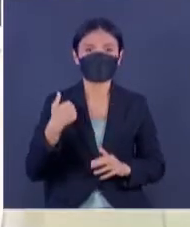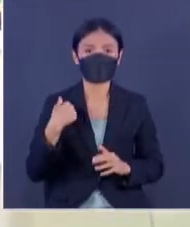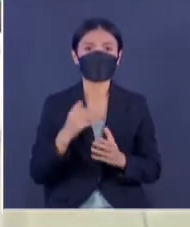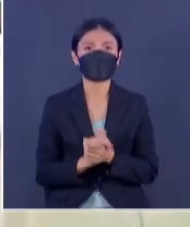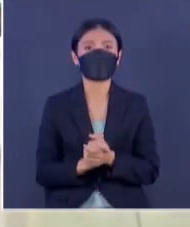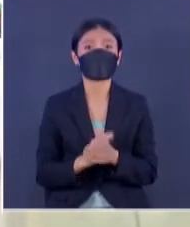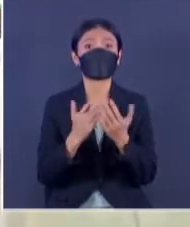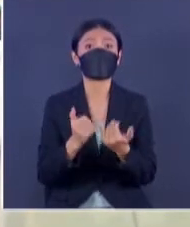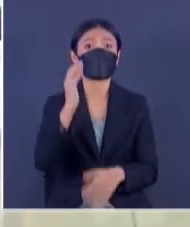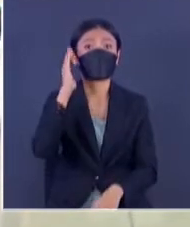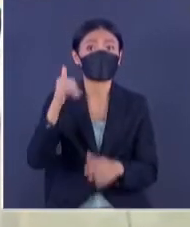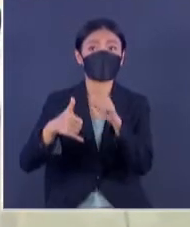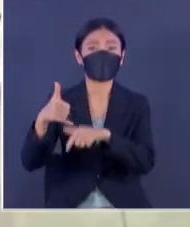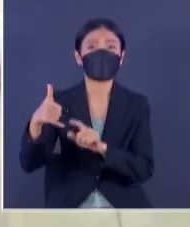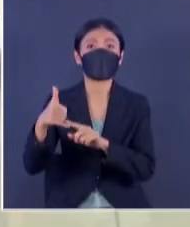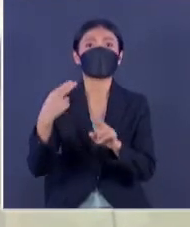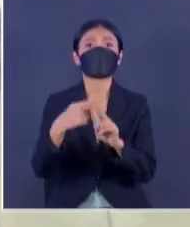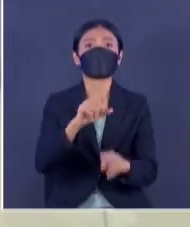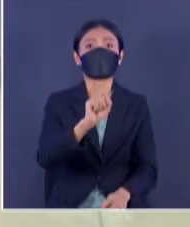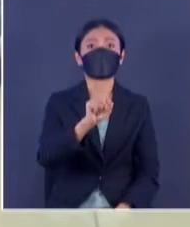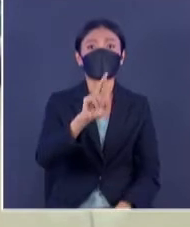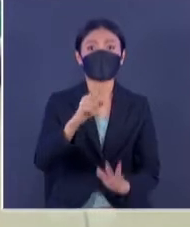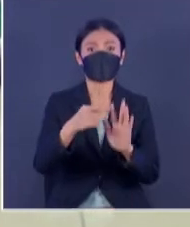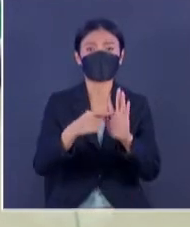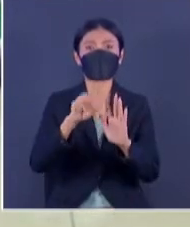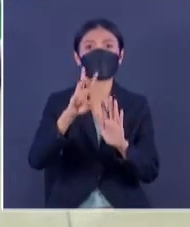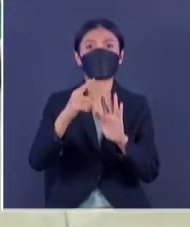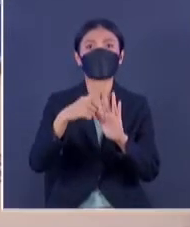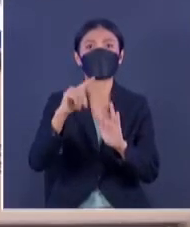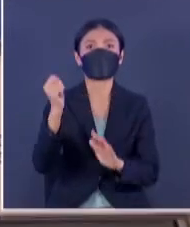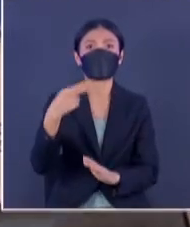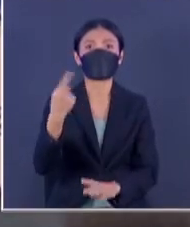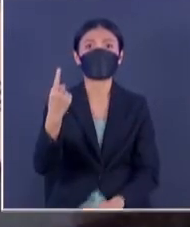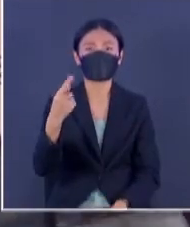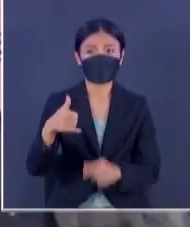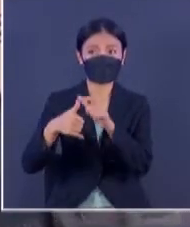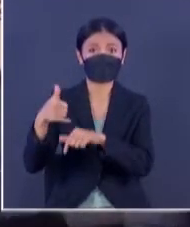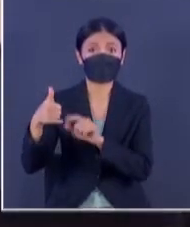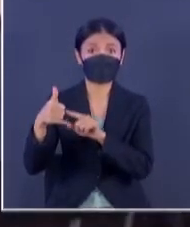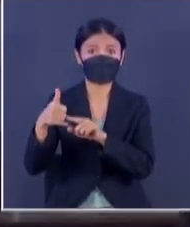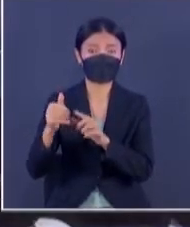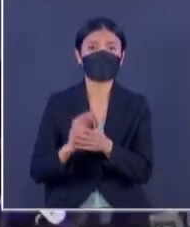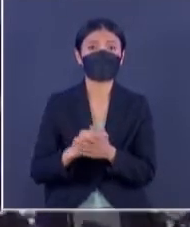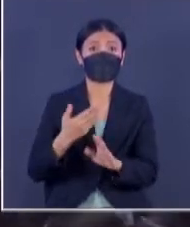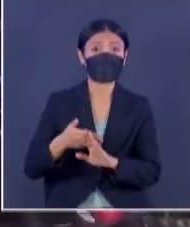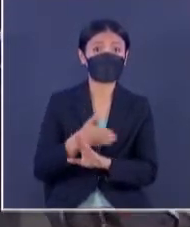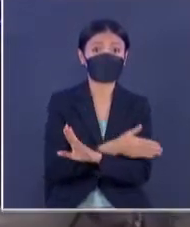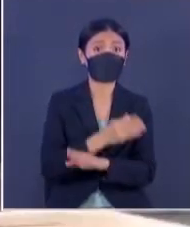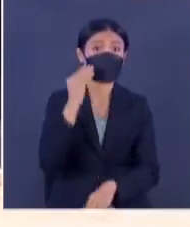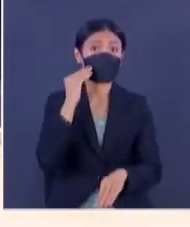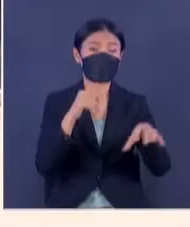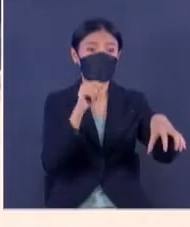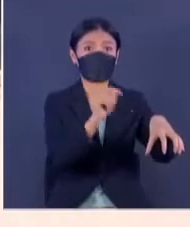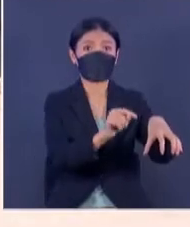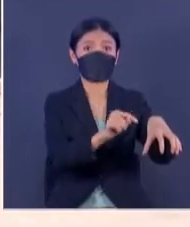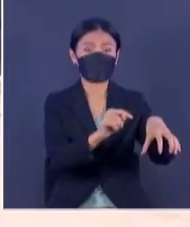เหตุคือนายสราวุฒิวรนุชก่อนหน้าที่จะไปขโมยโน้ตบุ๊กเนี่ยเขาไปลักทรัพย์ที่บ้านพักของชาวบ้านภายในโรงเรียนน